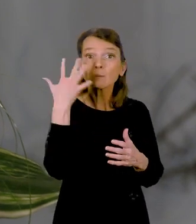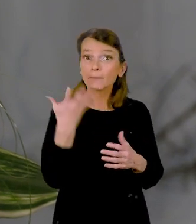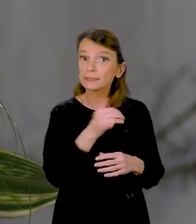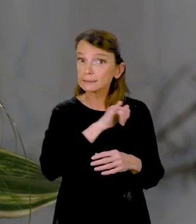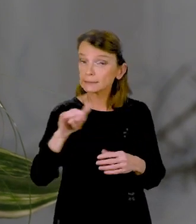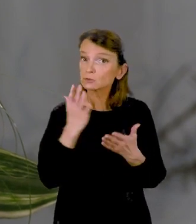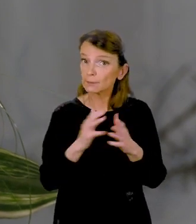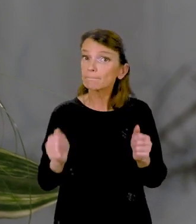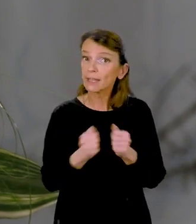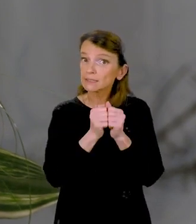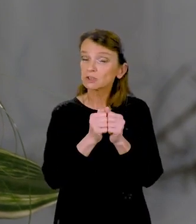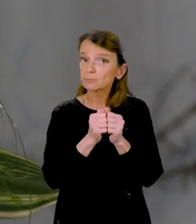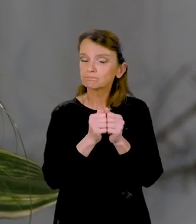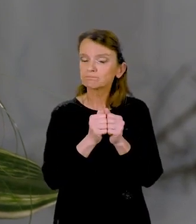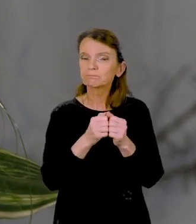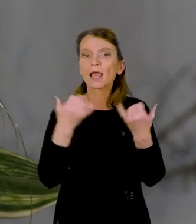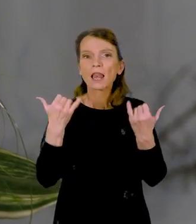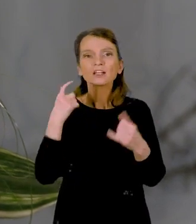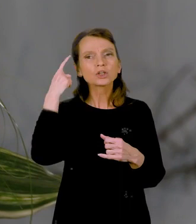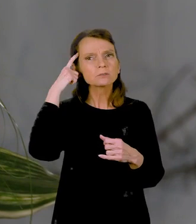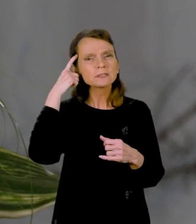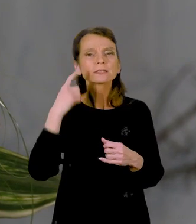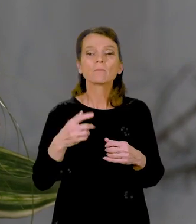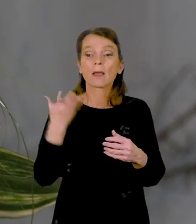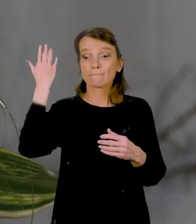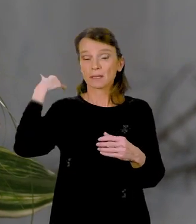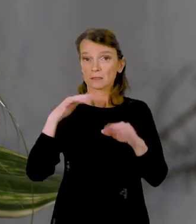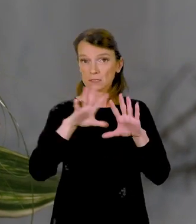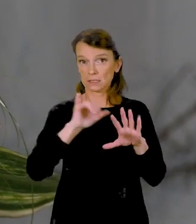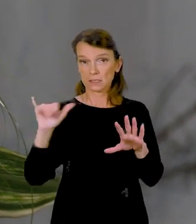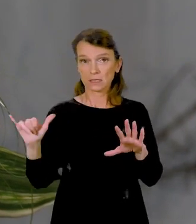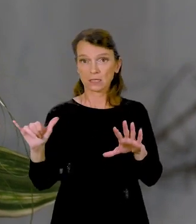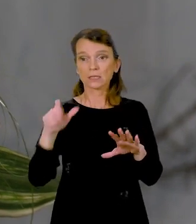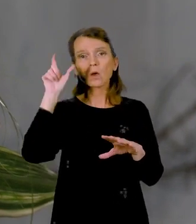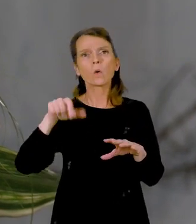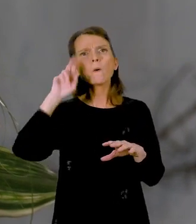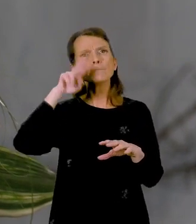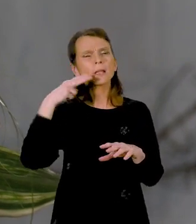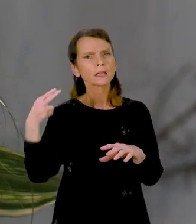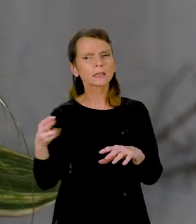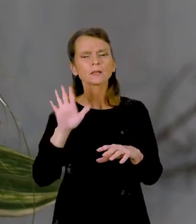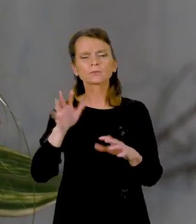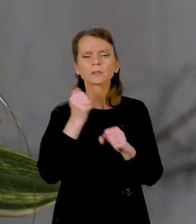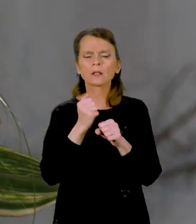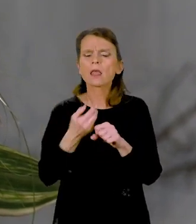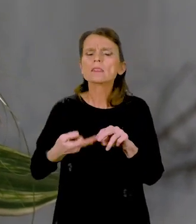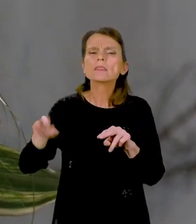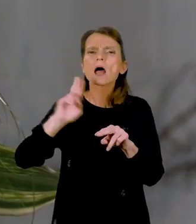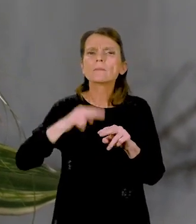Letos imamo v mislih, da nas je pred 10 leti zapustil umetnik, ki je svojim delom najbolj zaznamoval